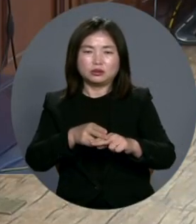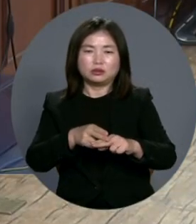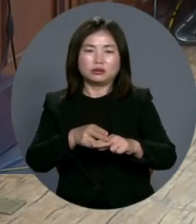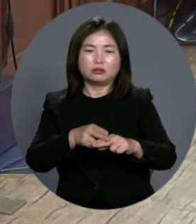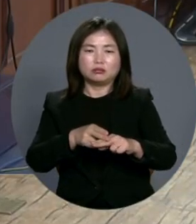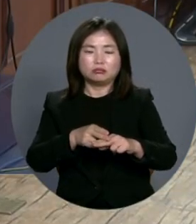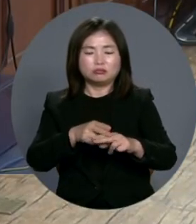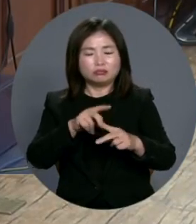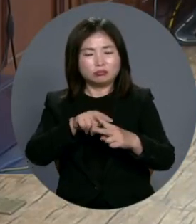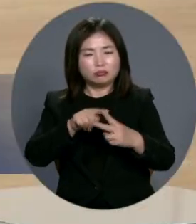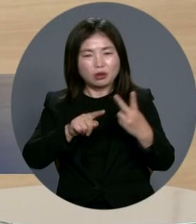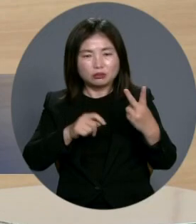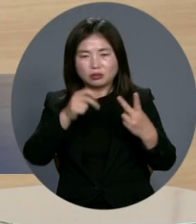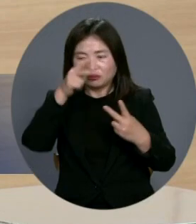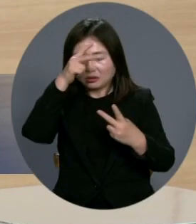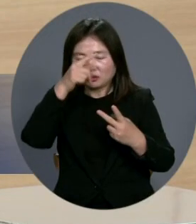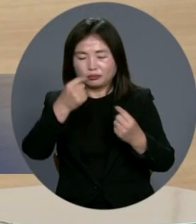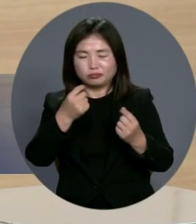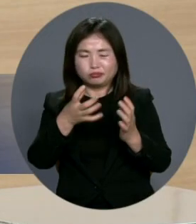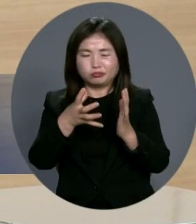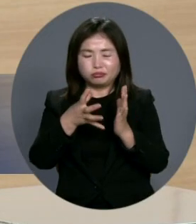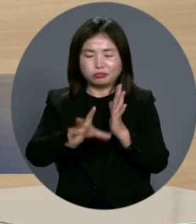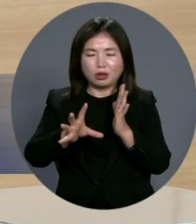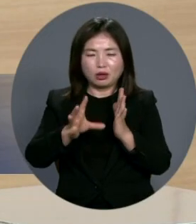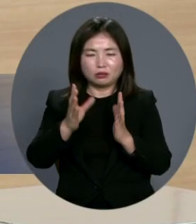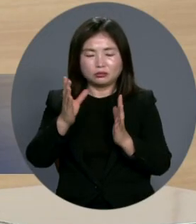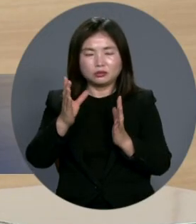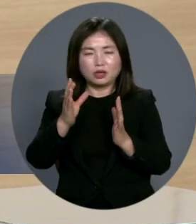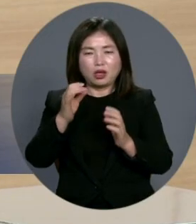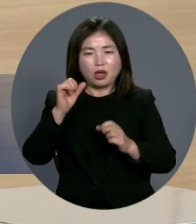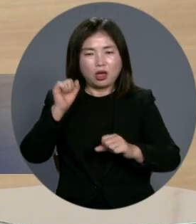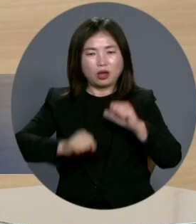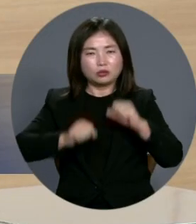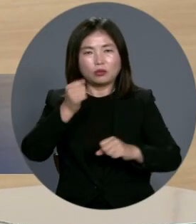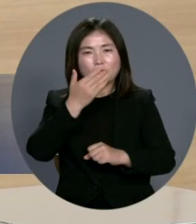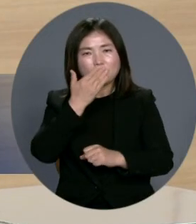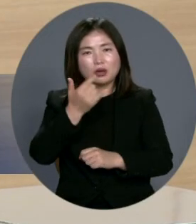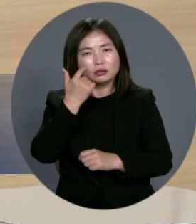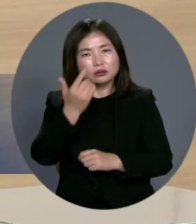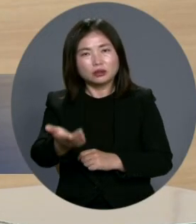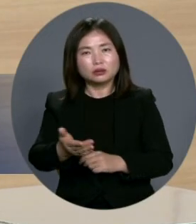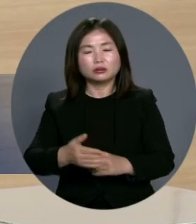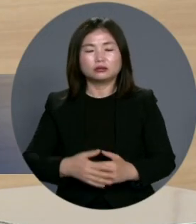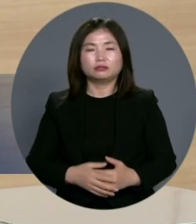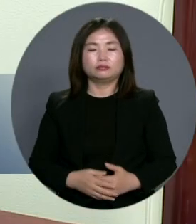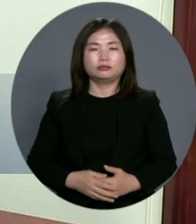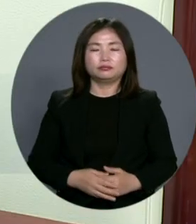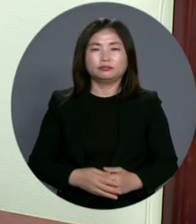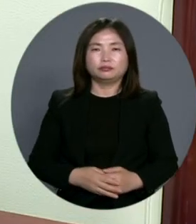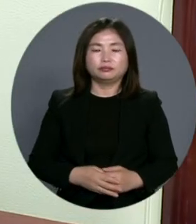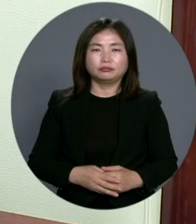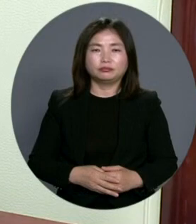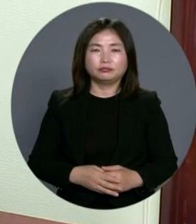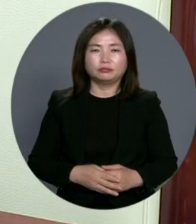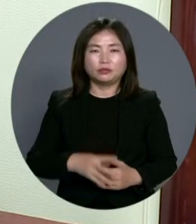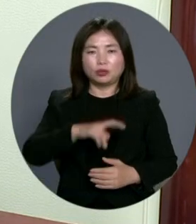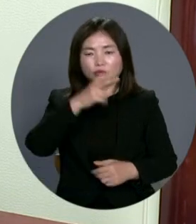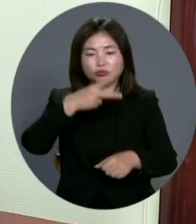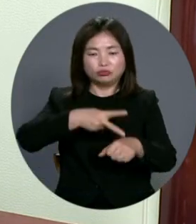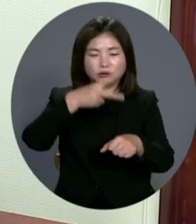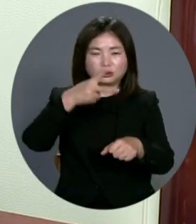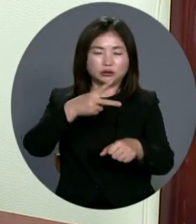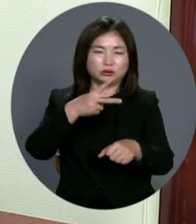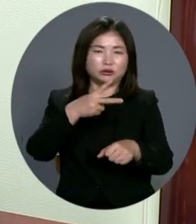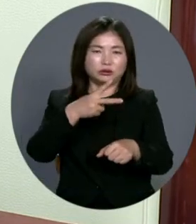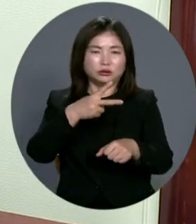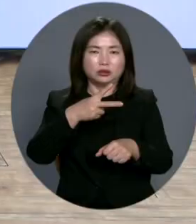갑질 경찰이 이런 정말 몰상식한 행위를 할 수가 있는가 시 오후 2시에 시작한